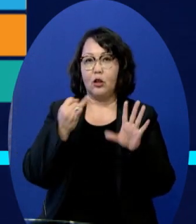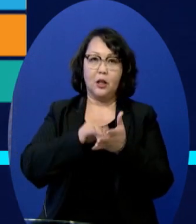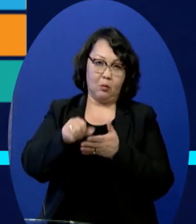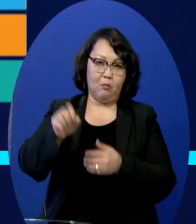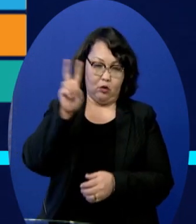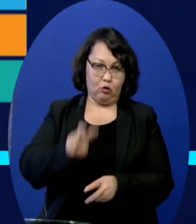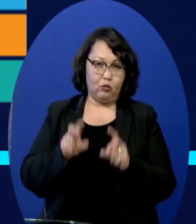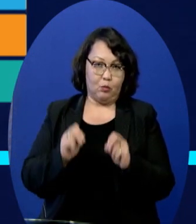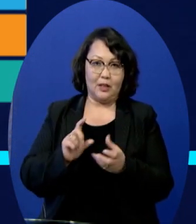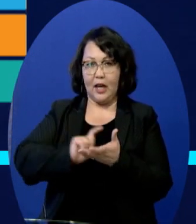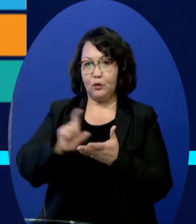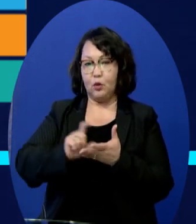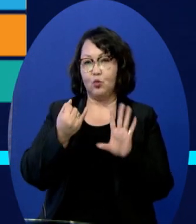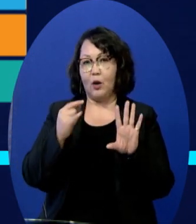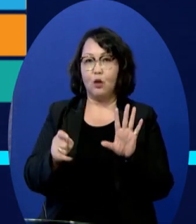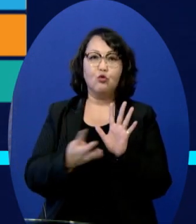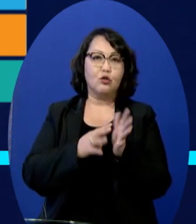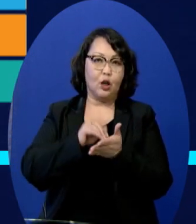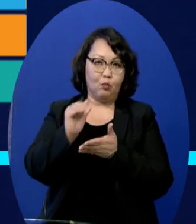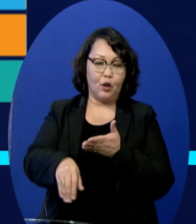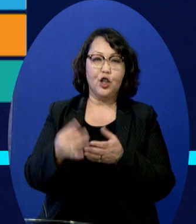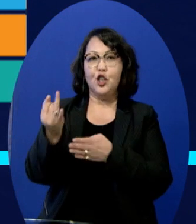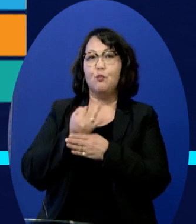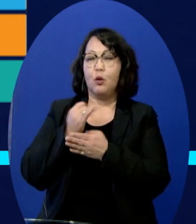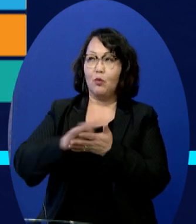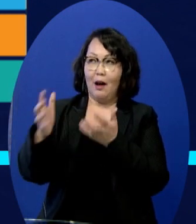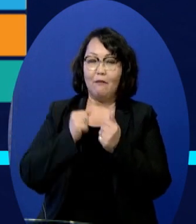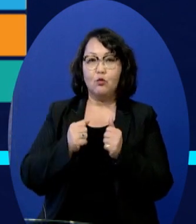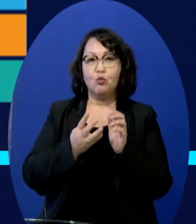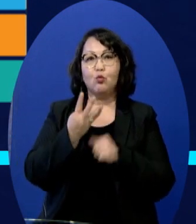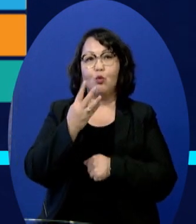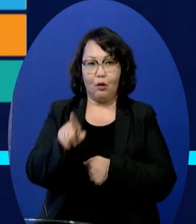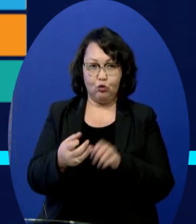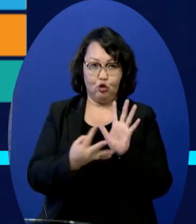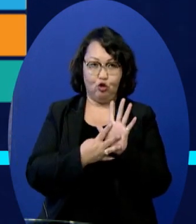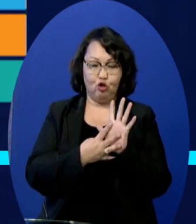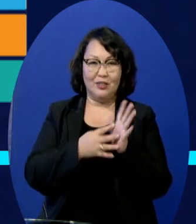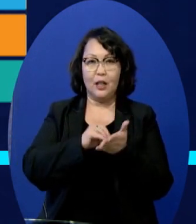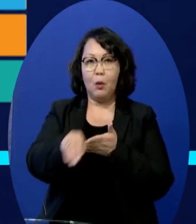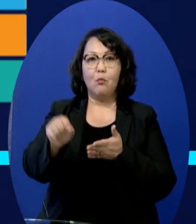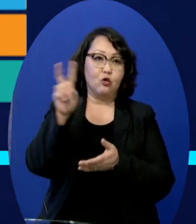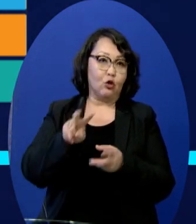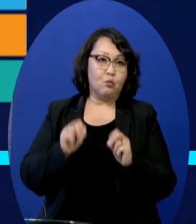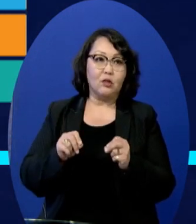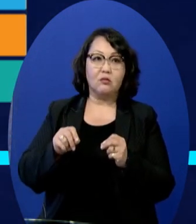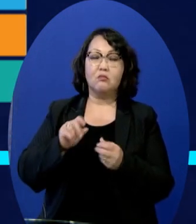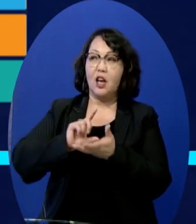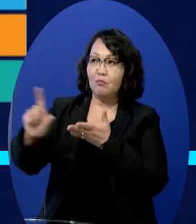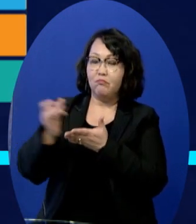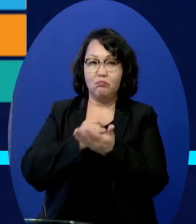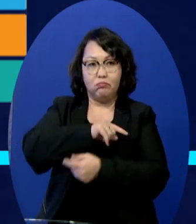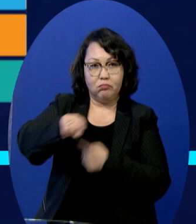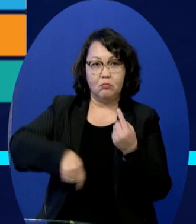байна. Үүнээс экспорт 6.9 тэрбум, импорт 4.9 тэрбум ам доллар болжээ. Нийт бараа эргэлтийн хэмжээ өмнөх оны мөн